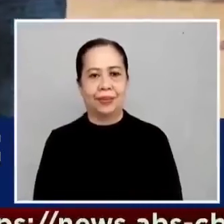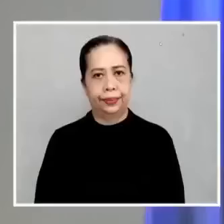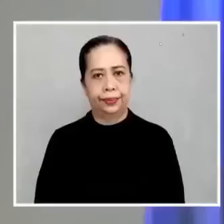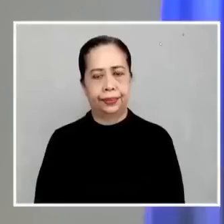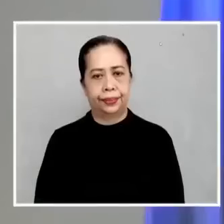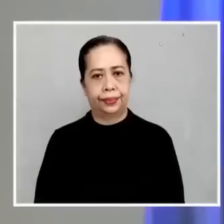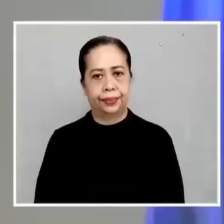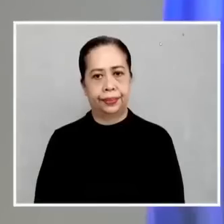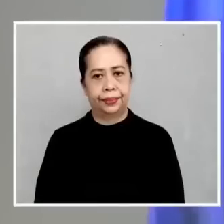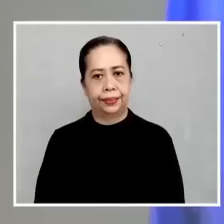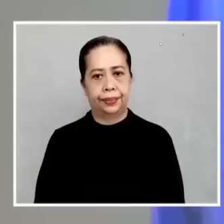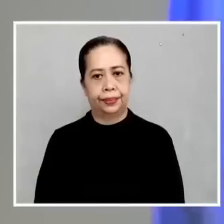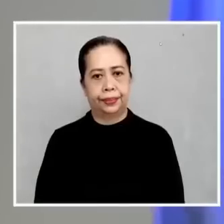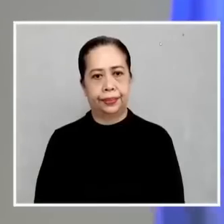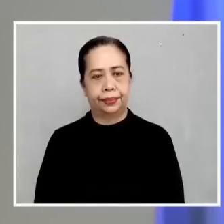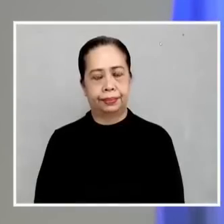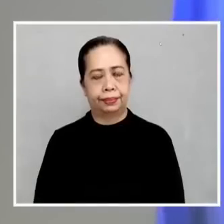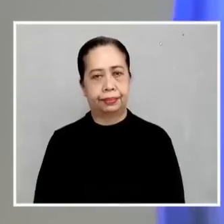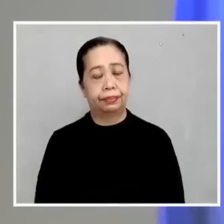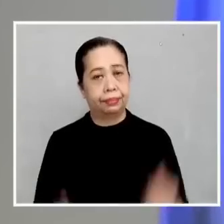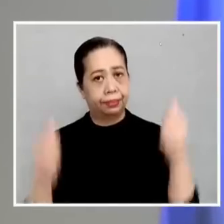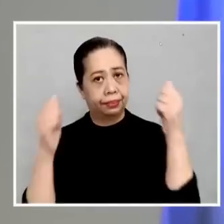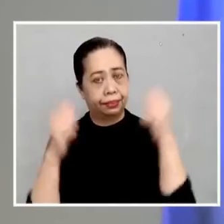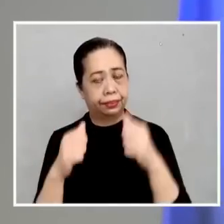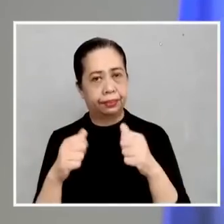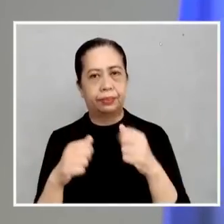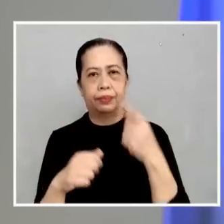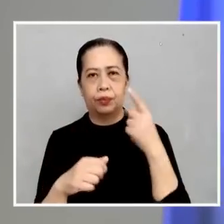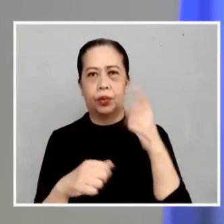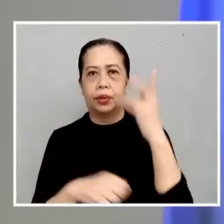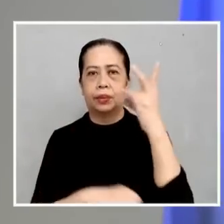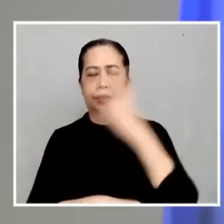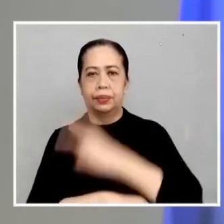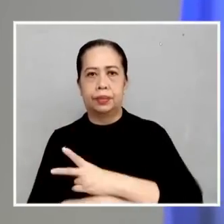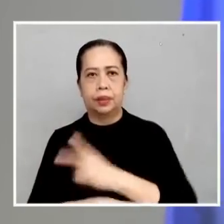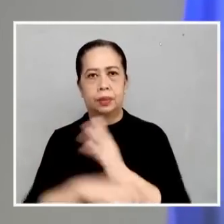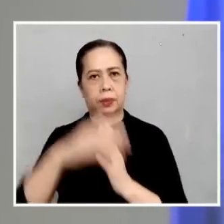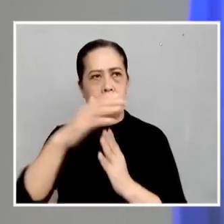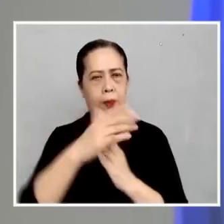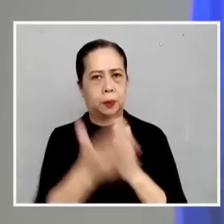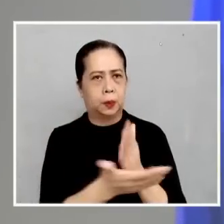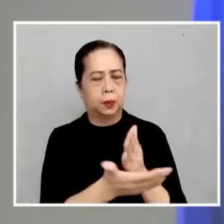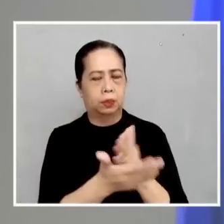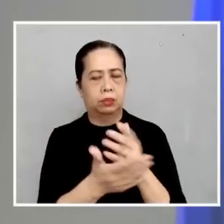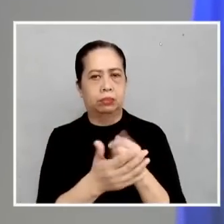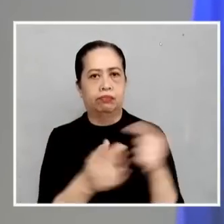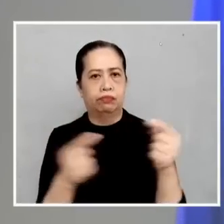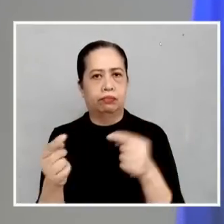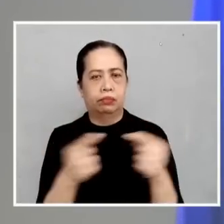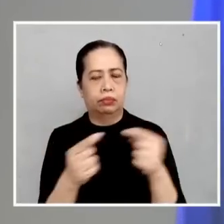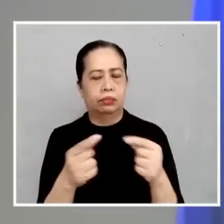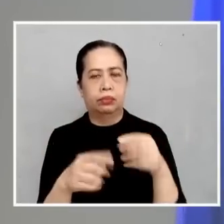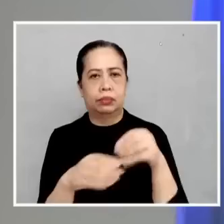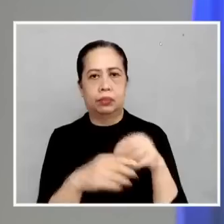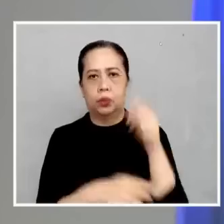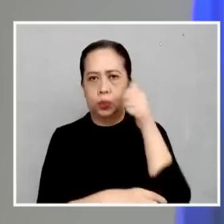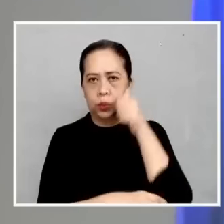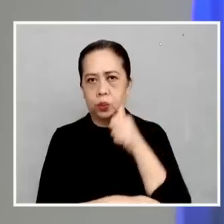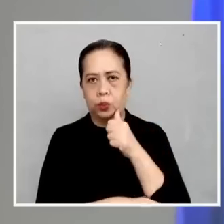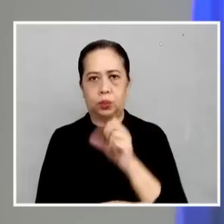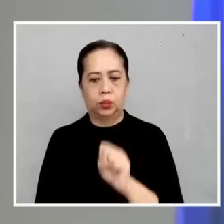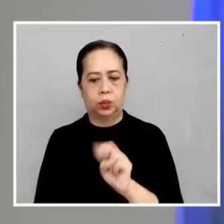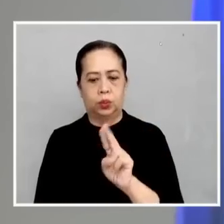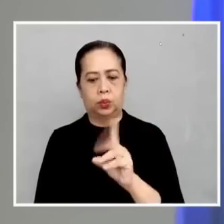News. Nagkasundo umano sa 7 araw na tigil putukan ang mga nagbabakbakang grupo sa Sudan. Ibinalita naman